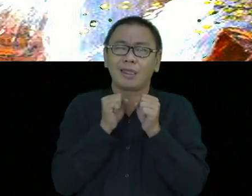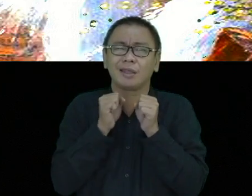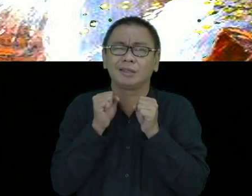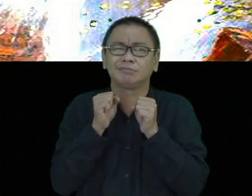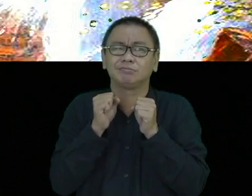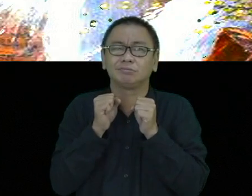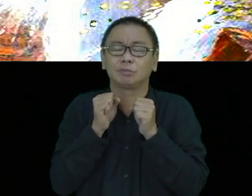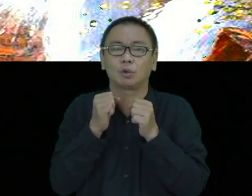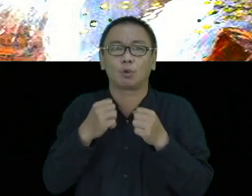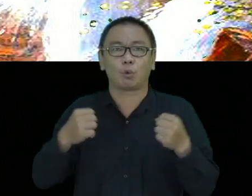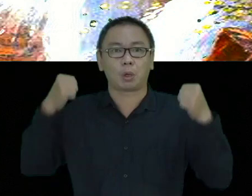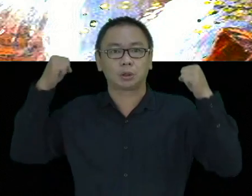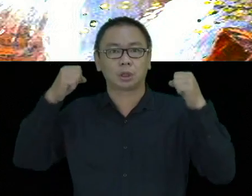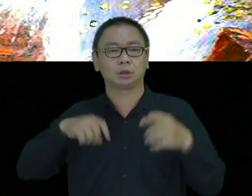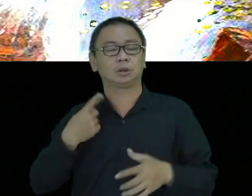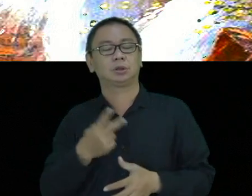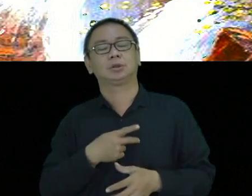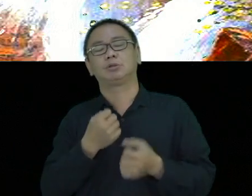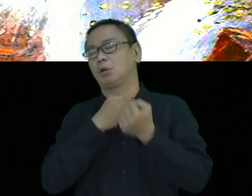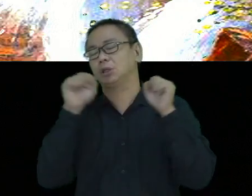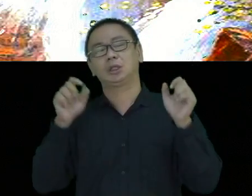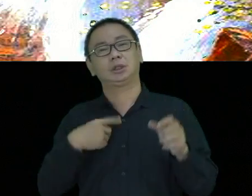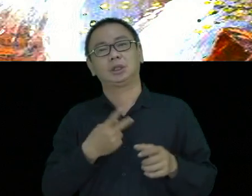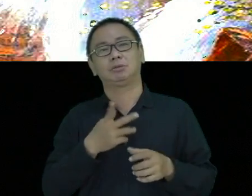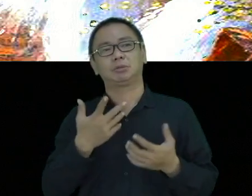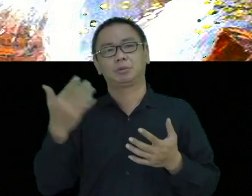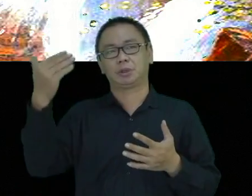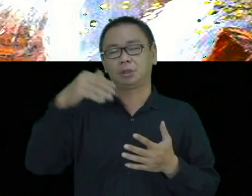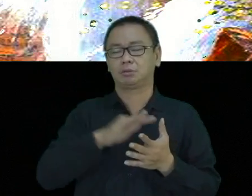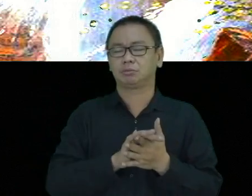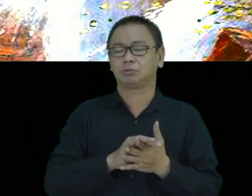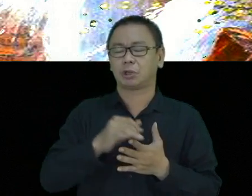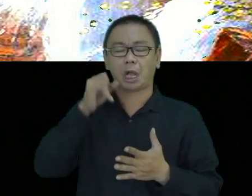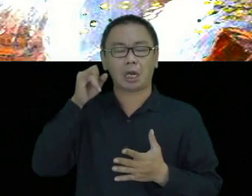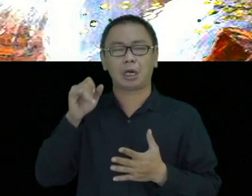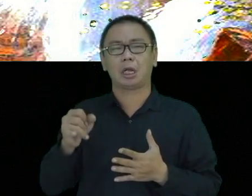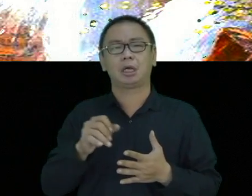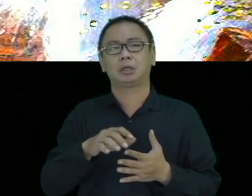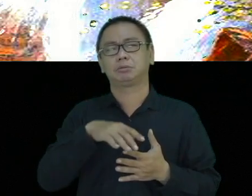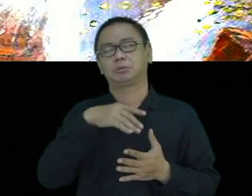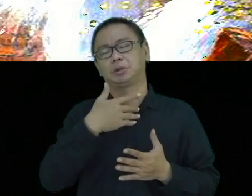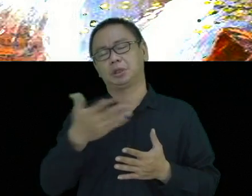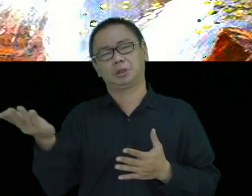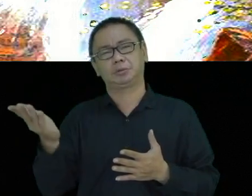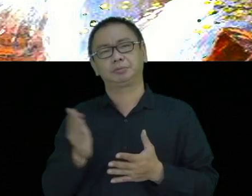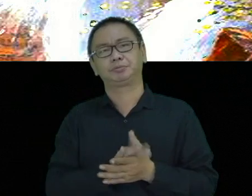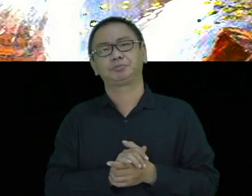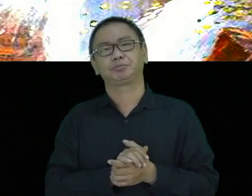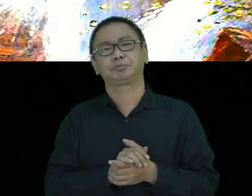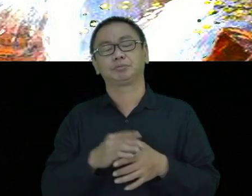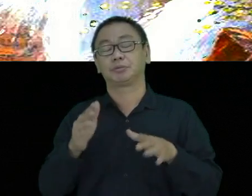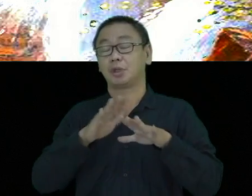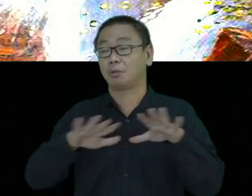Tetapi datanglah padanya, kita kalahkan dunia, biarlah damai itu memerintah di dalam hati kita karena masalah damai